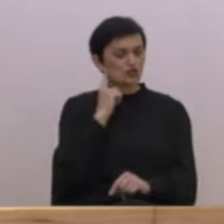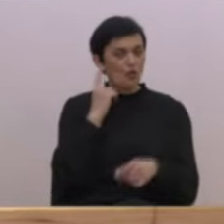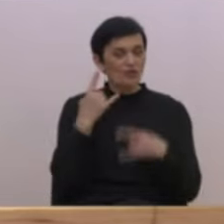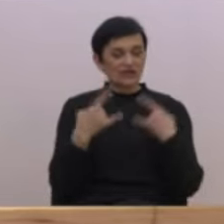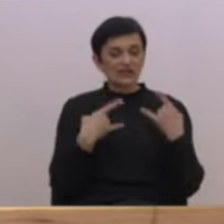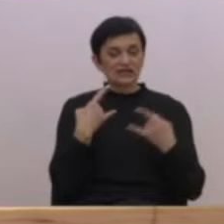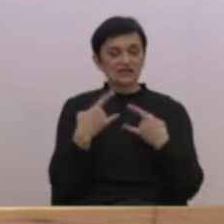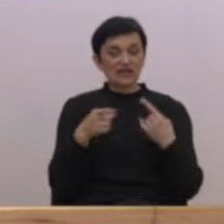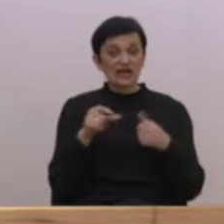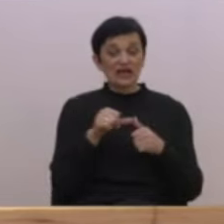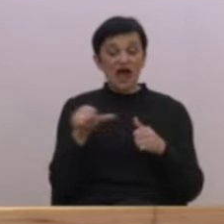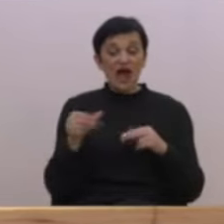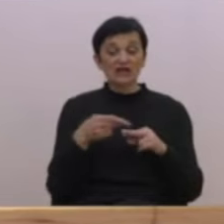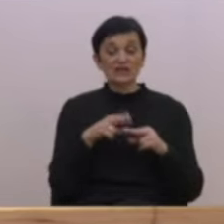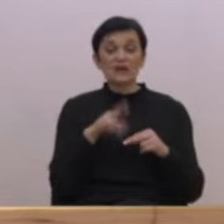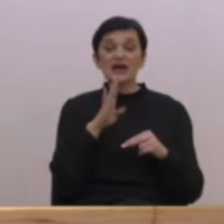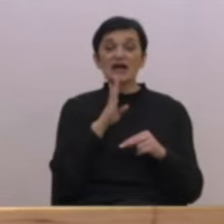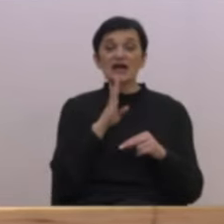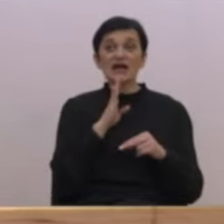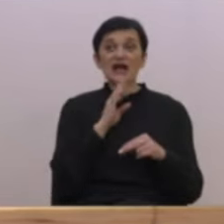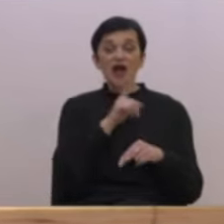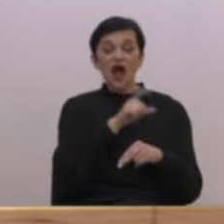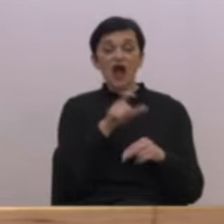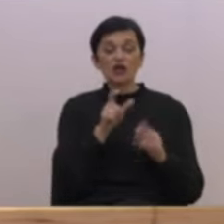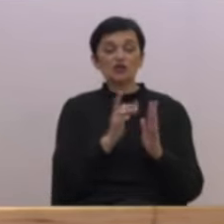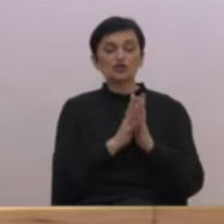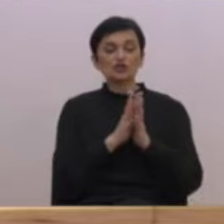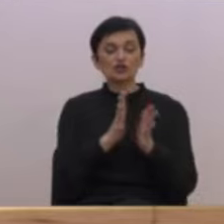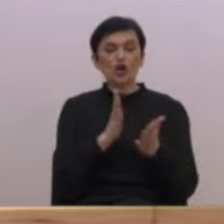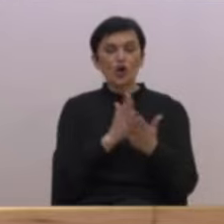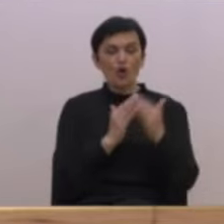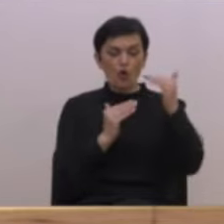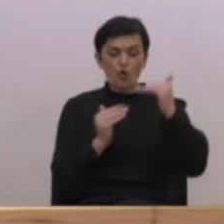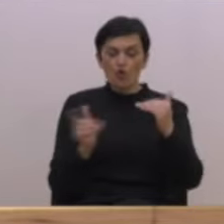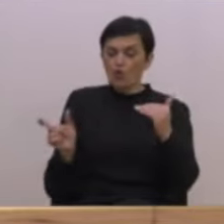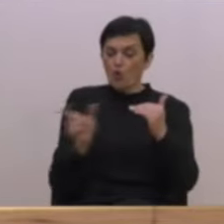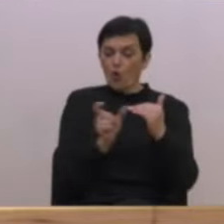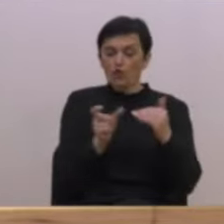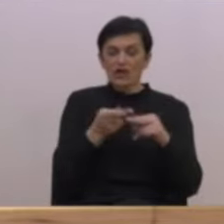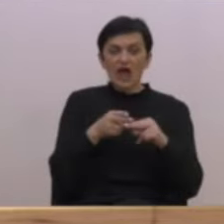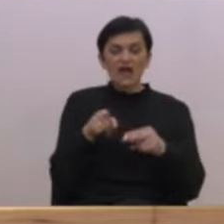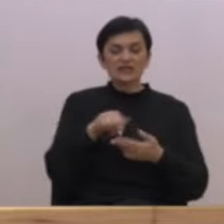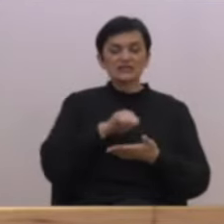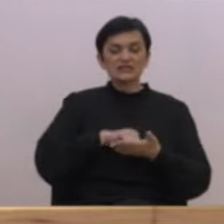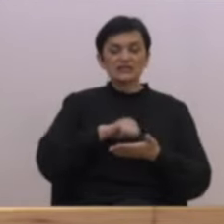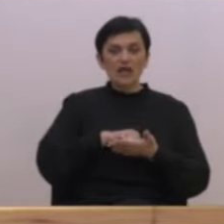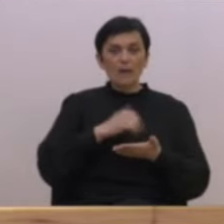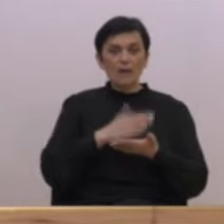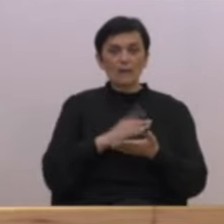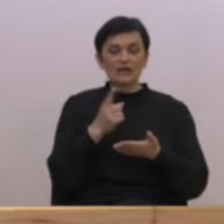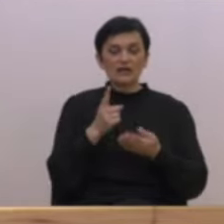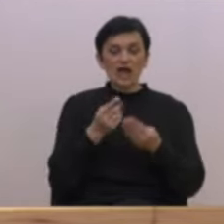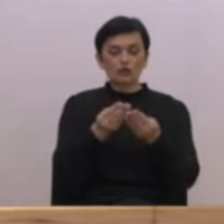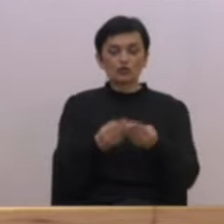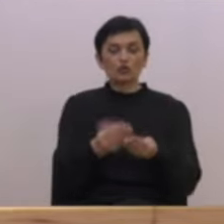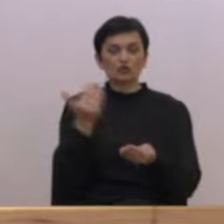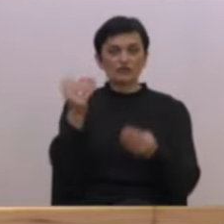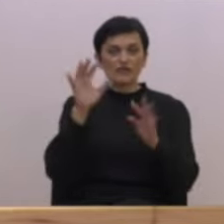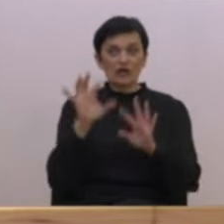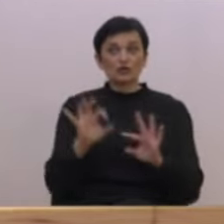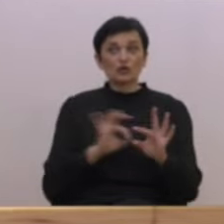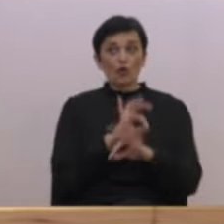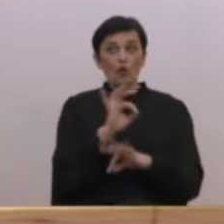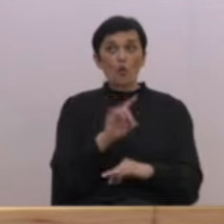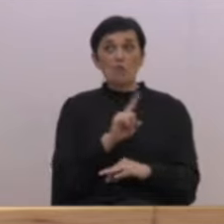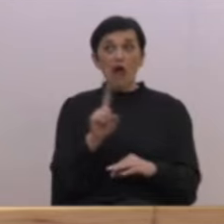ტელევიზიით და გარდა ამისა ქალების შეურაცხყოფელები არიან კოტირებითო. ეს არის საბაბი, რატომაც წარმოადგენთ თქვენი კანონ პროექტი,